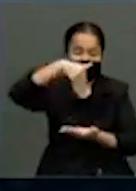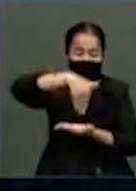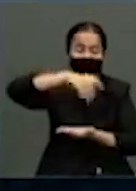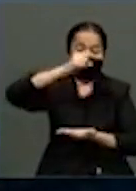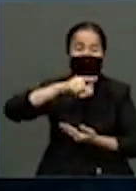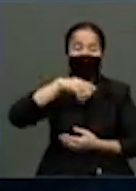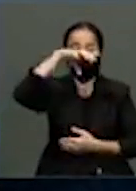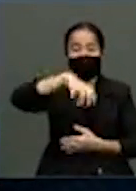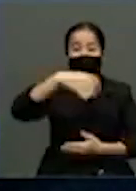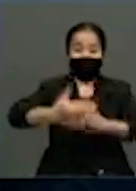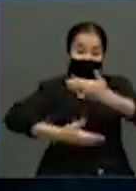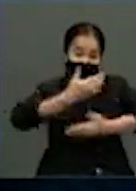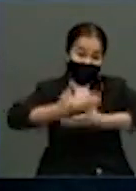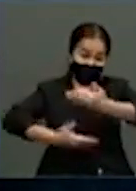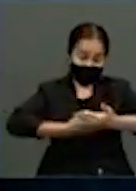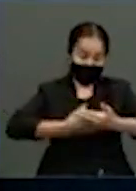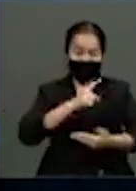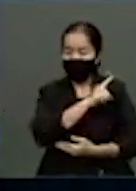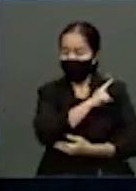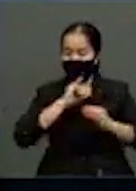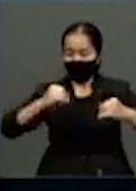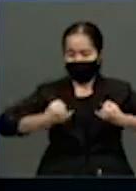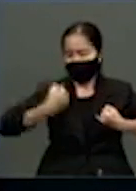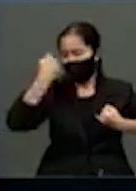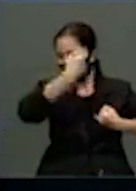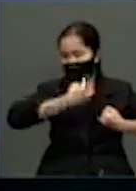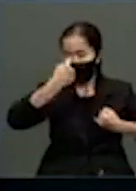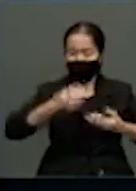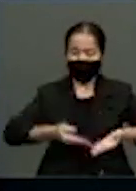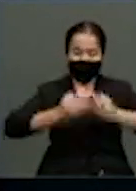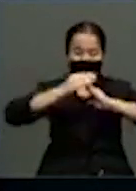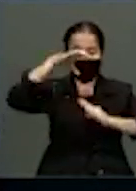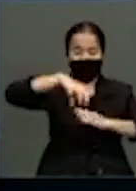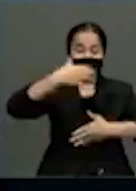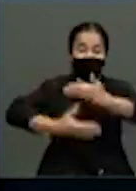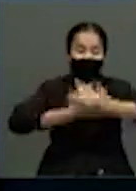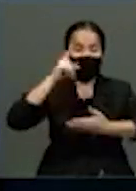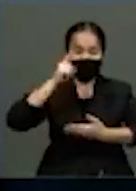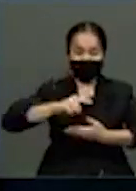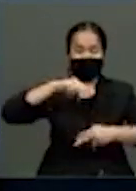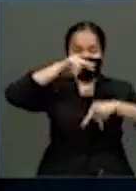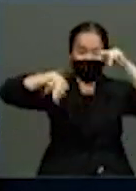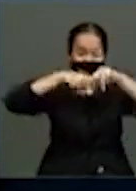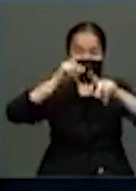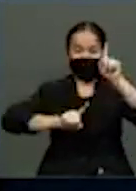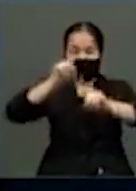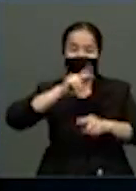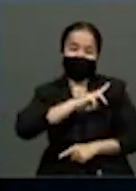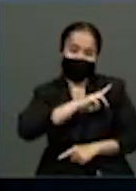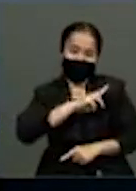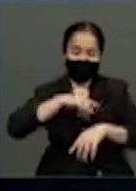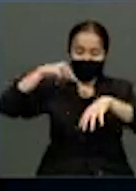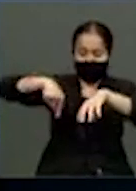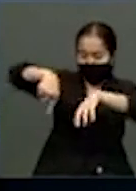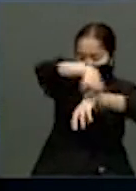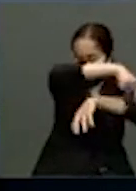ดประเมินตัวเองเลยนะครับว่าสิ่งแวดล้อมโครงสร้างต่างๆเป็นอย่างไรนะครับท่านต้องไปท